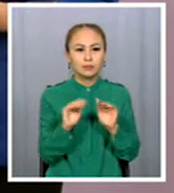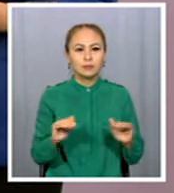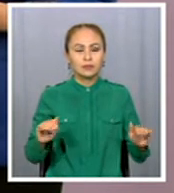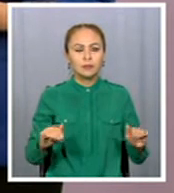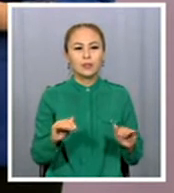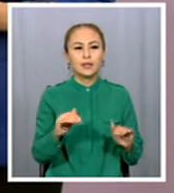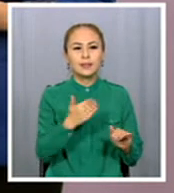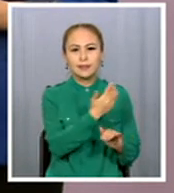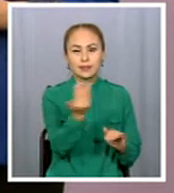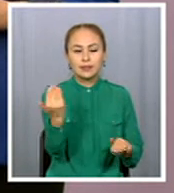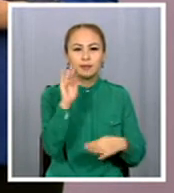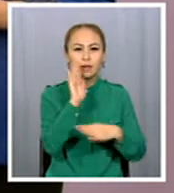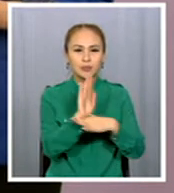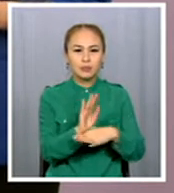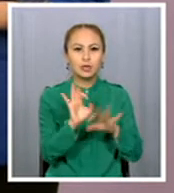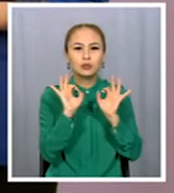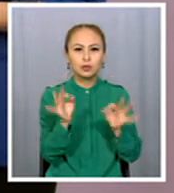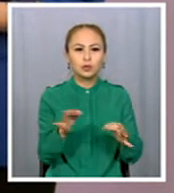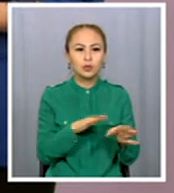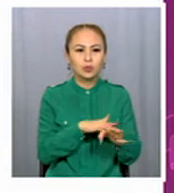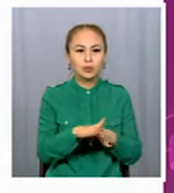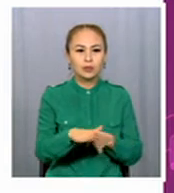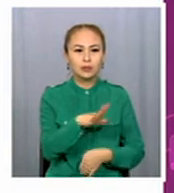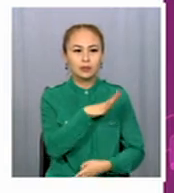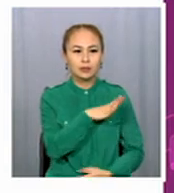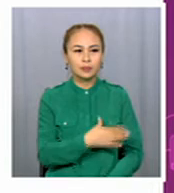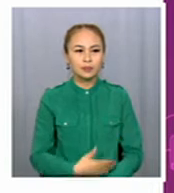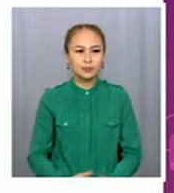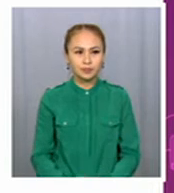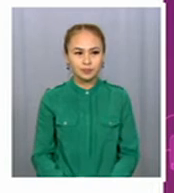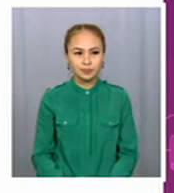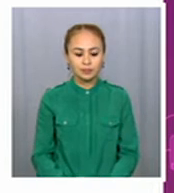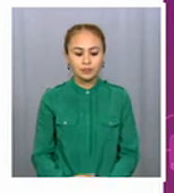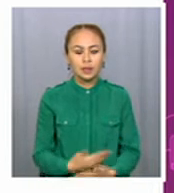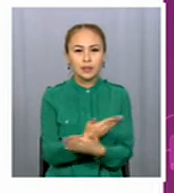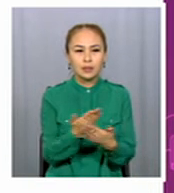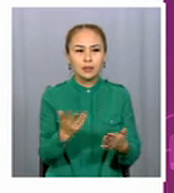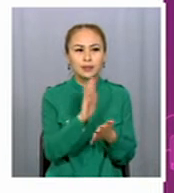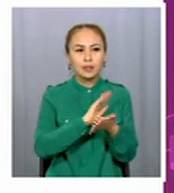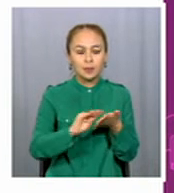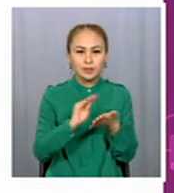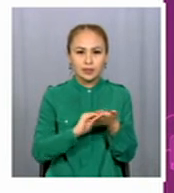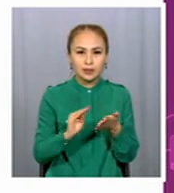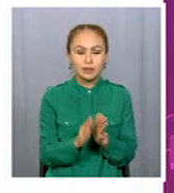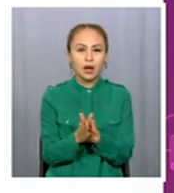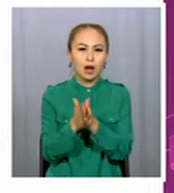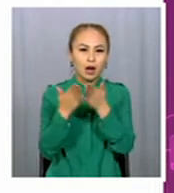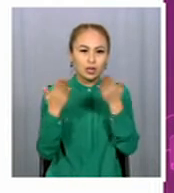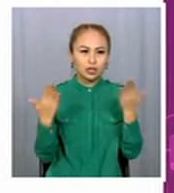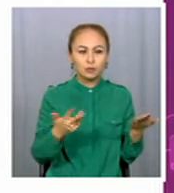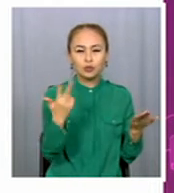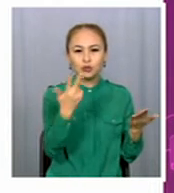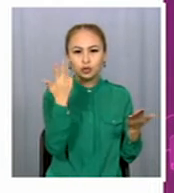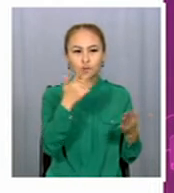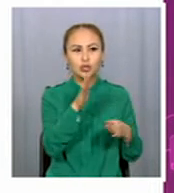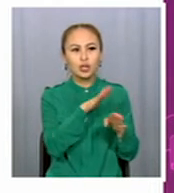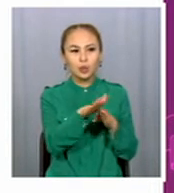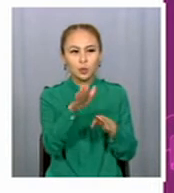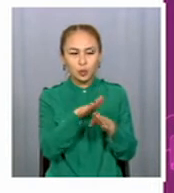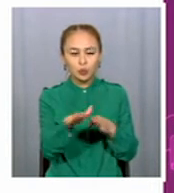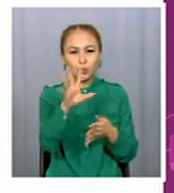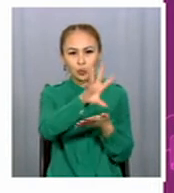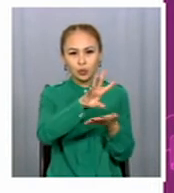Сендер де тапсырманы дұрыс орындай алды, деп ойлаймын. Енді дәптерлеріңді ашып, үшінші жаттығуды